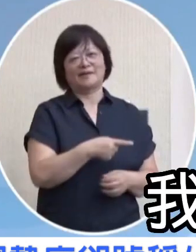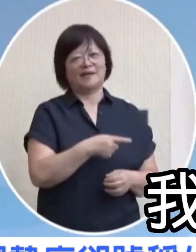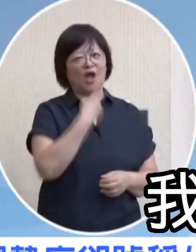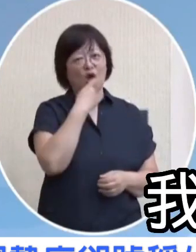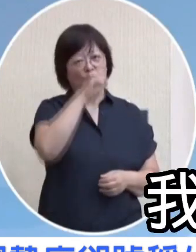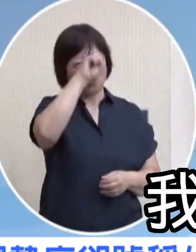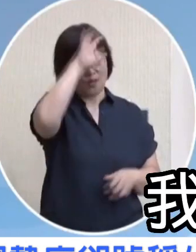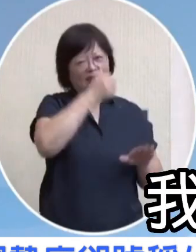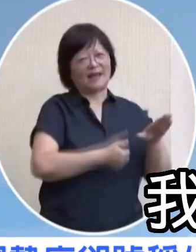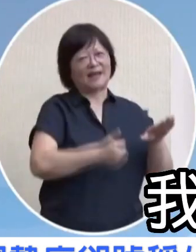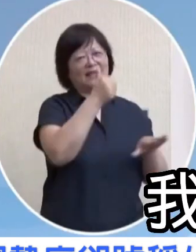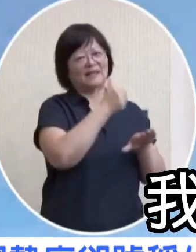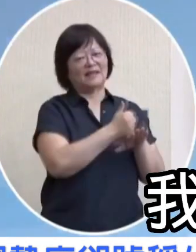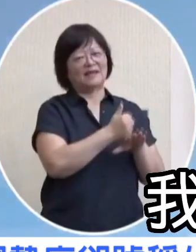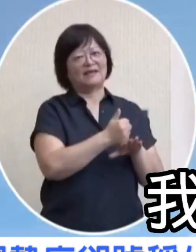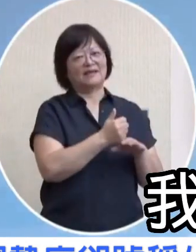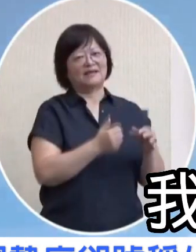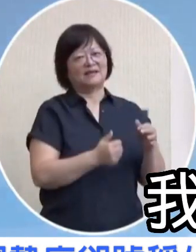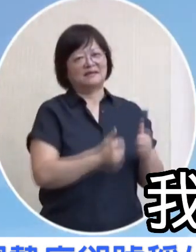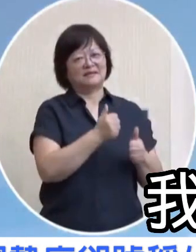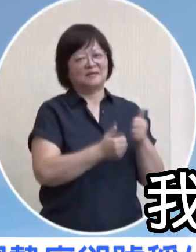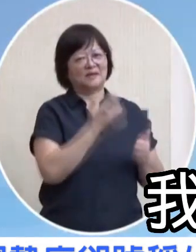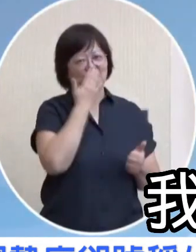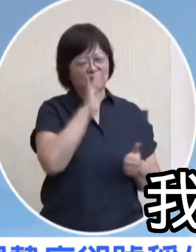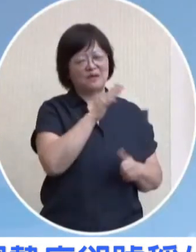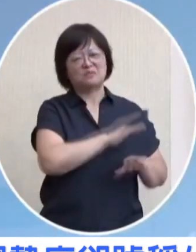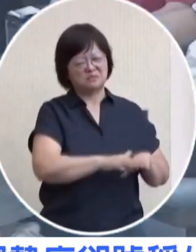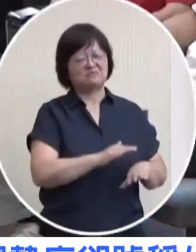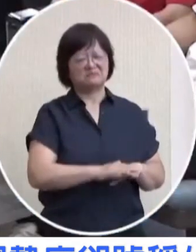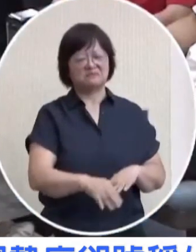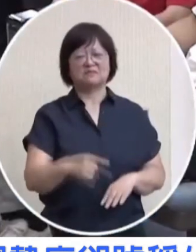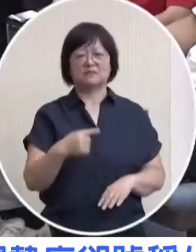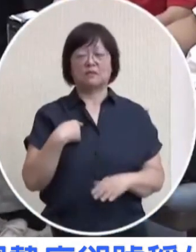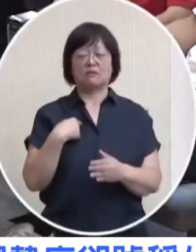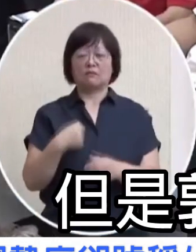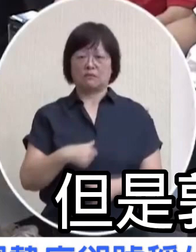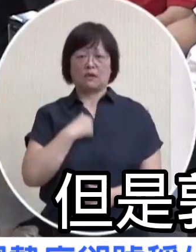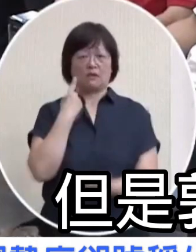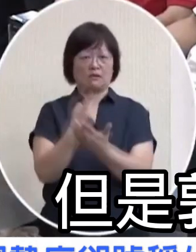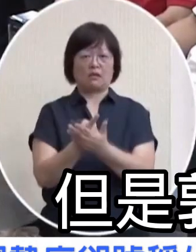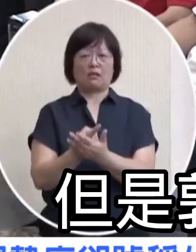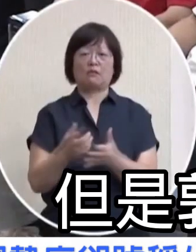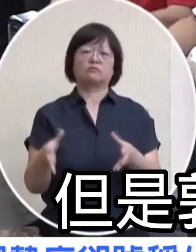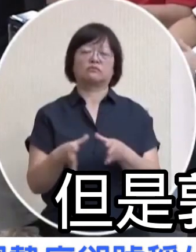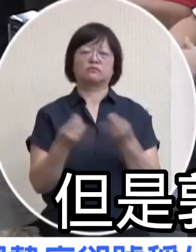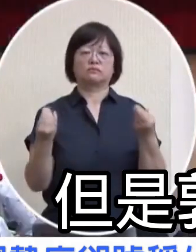我郭台铭本来没必要选，但是